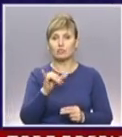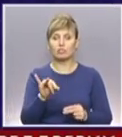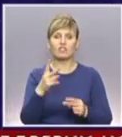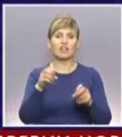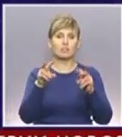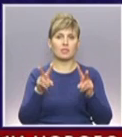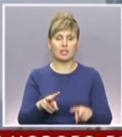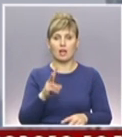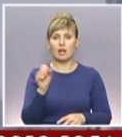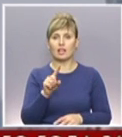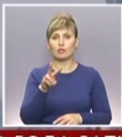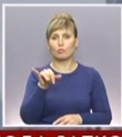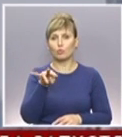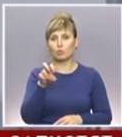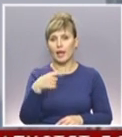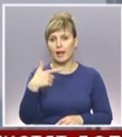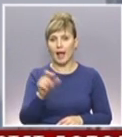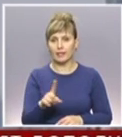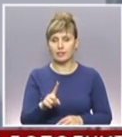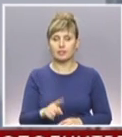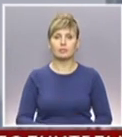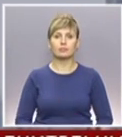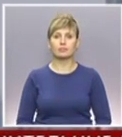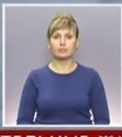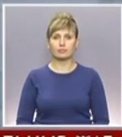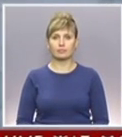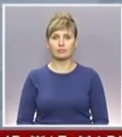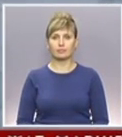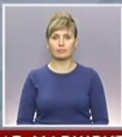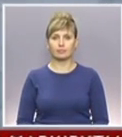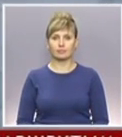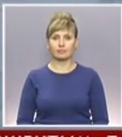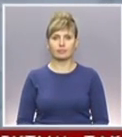специалиста КАЗМУНАЙГАЗа. Ляззат Цыгындыкова, Бауыржан Кожаканов, телеканал «Алматы».